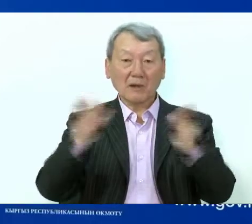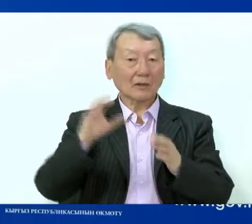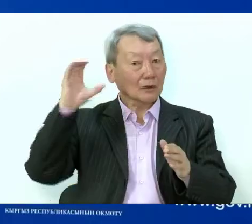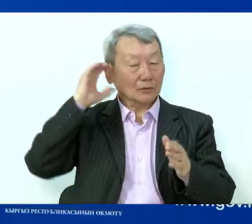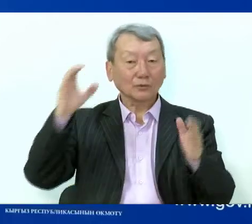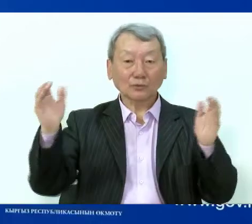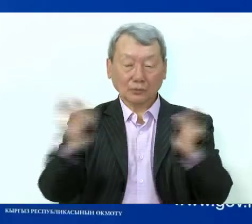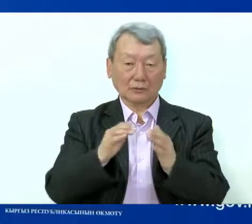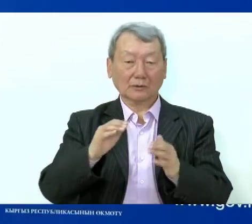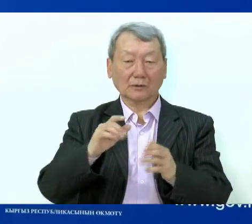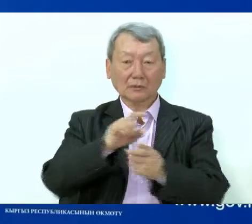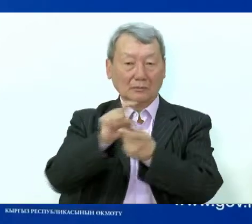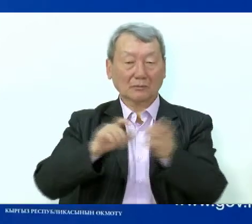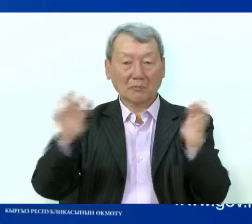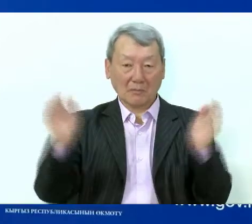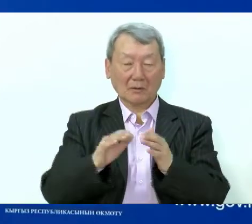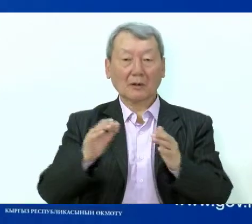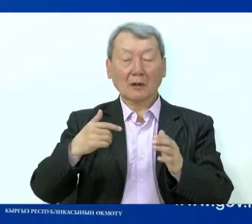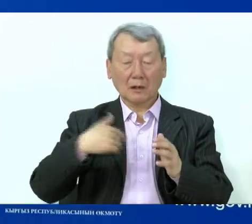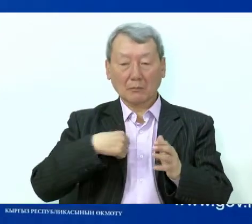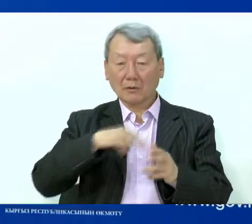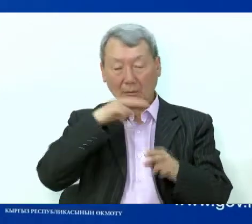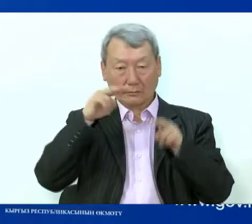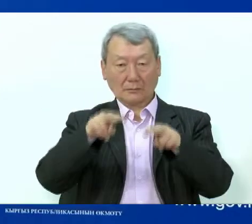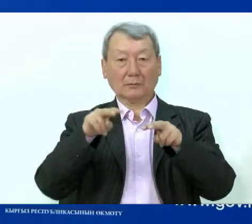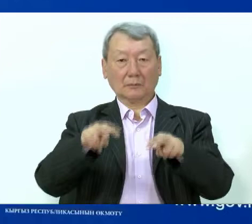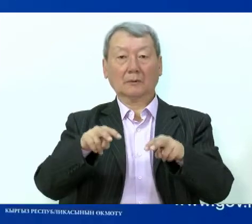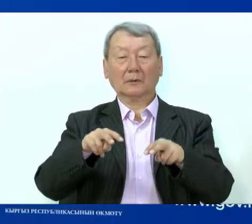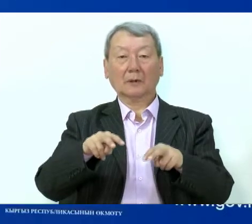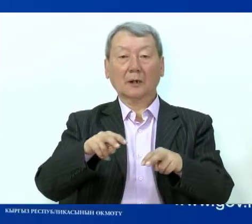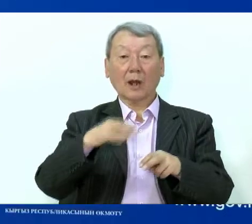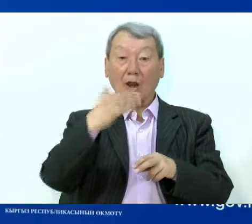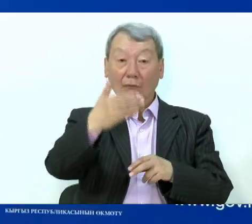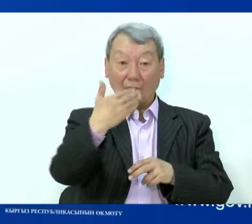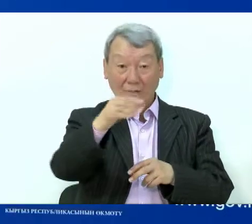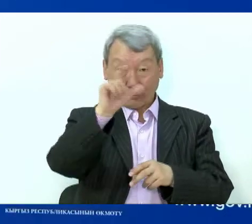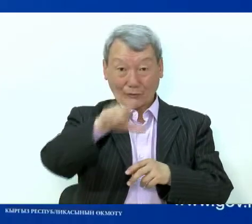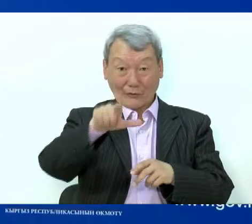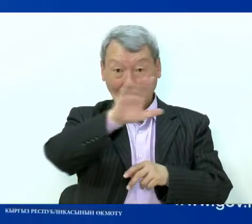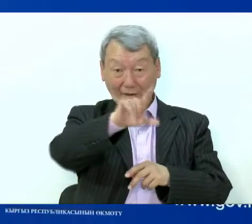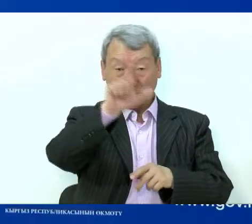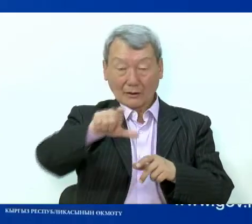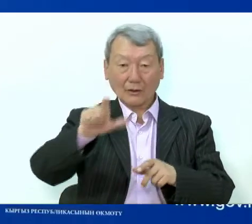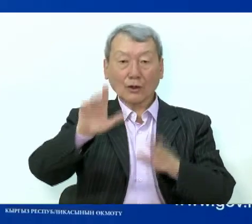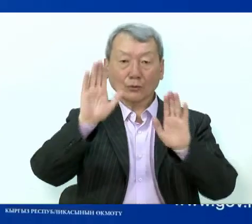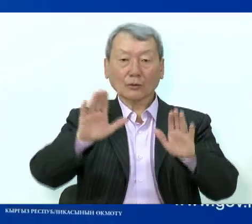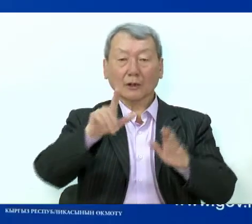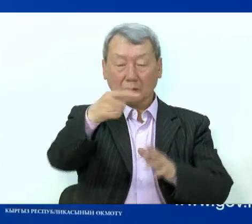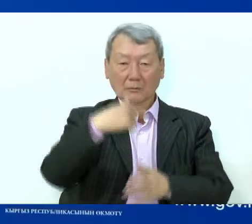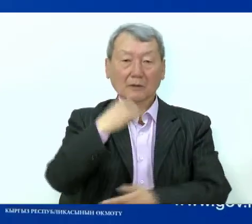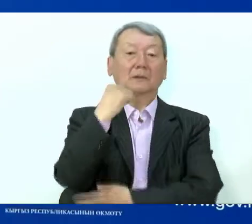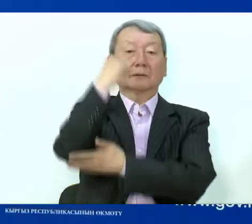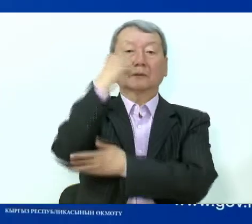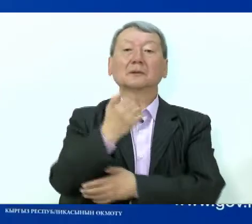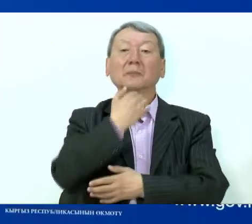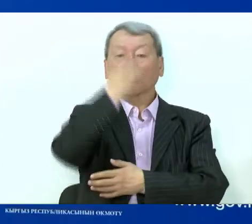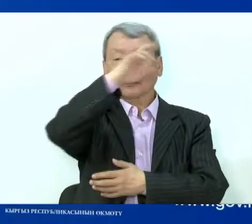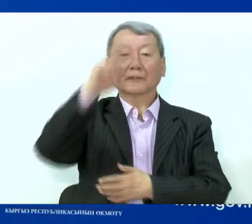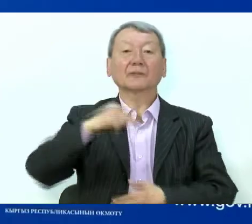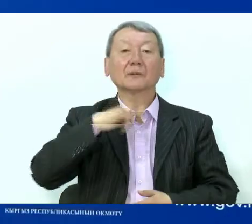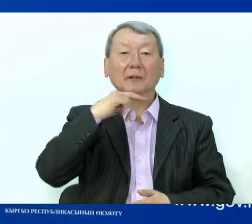и провокациям, потому что мы держим ситуацию под контролем. От вас требуется лишь человеческая поддержка. Спасибо за внимание.